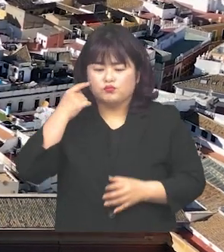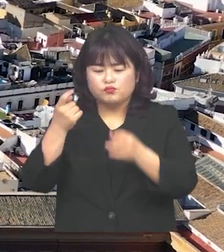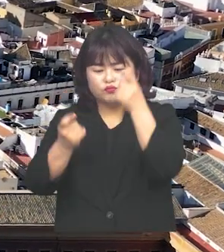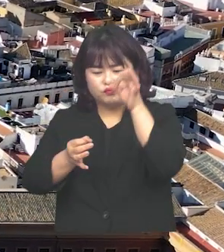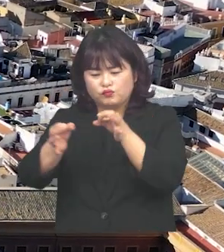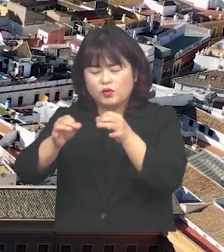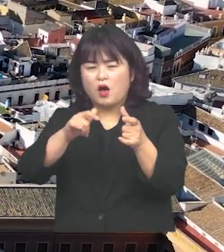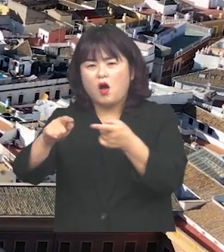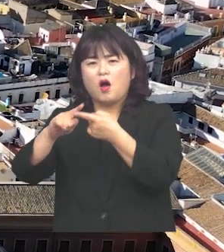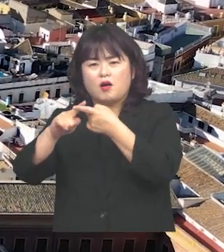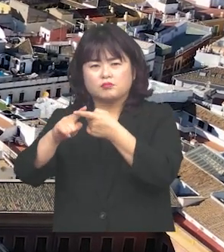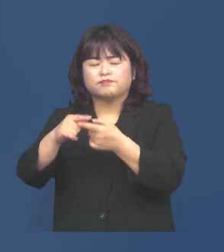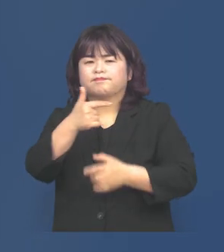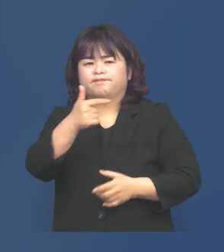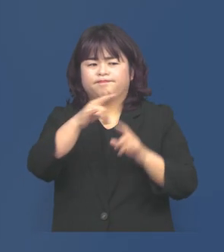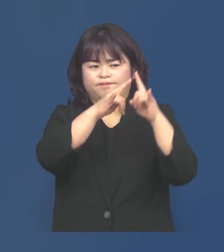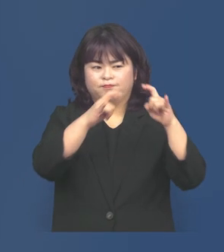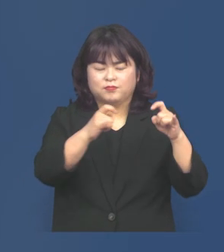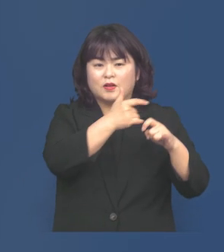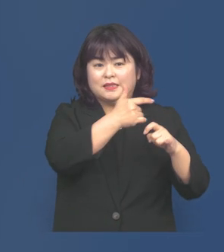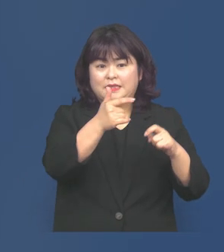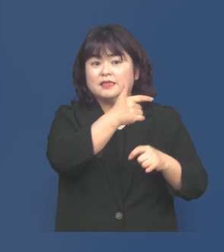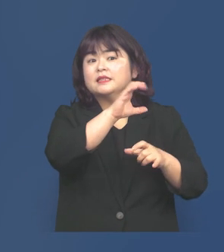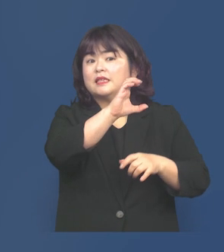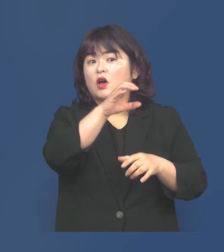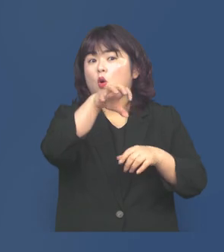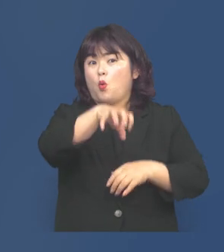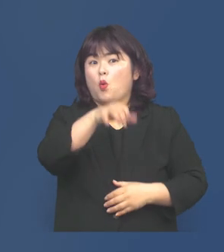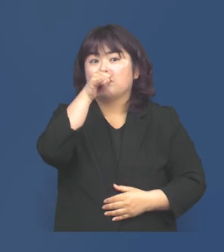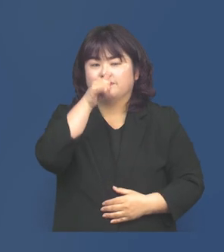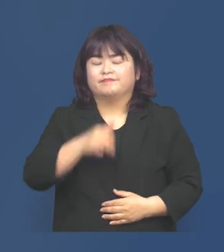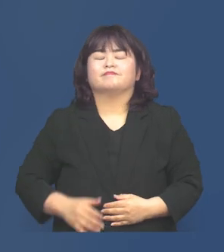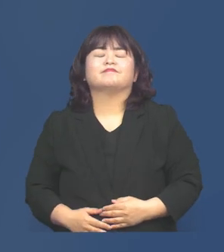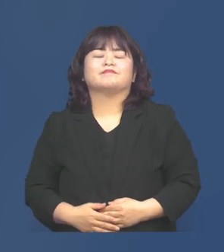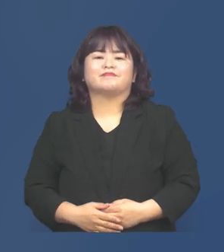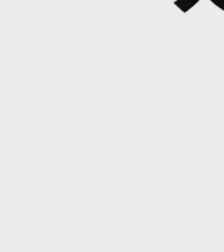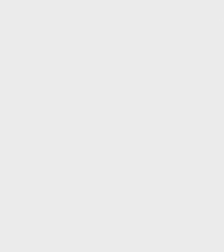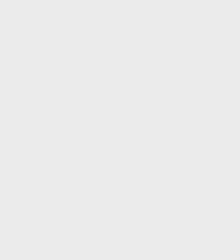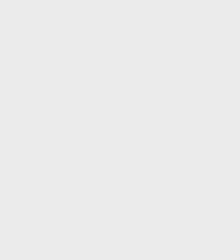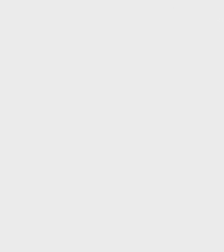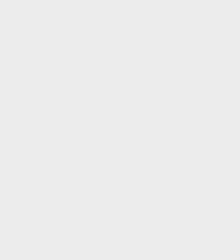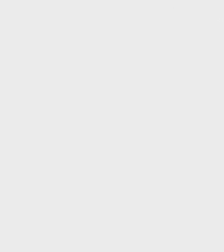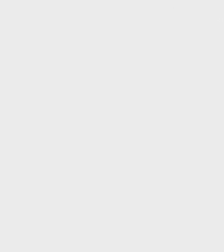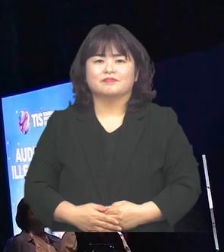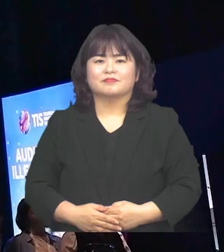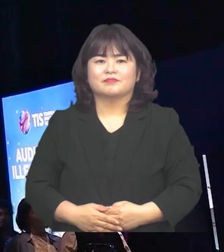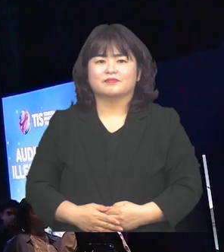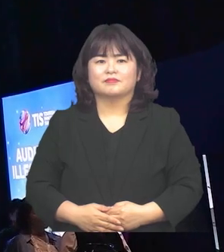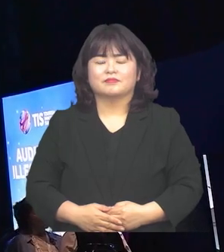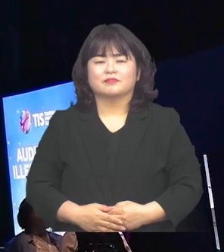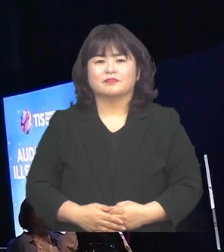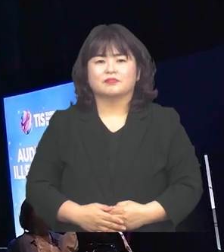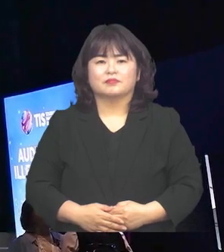도시로 세계문화유산인 알카사르 궁전과 세비야 대성당 등이 있습니다.